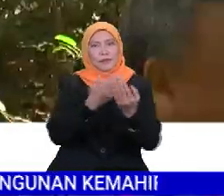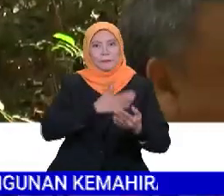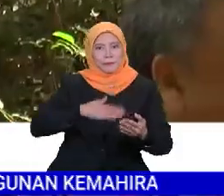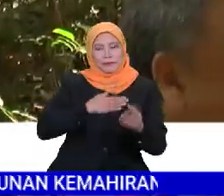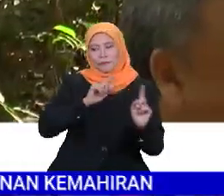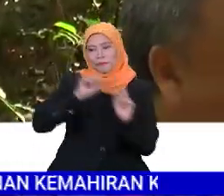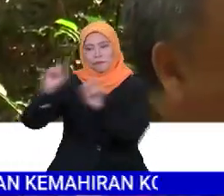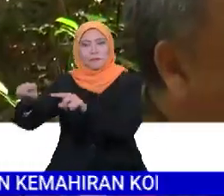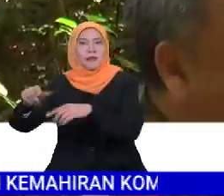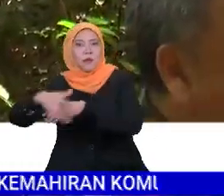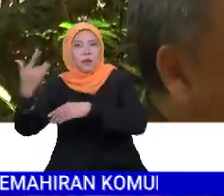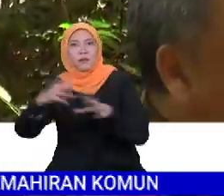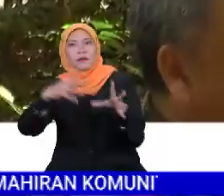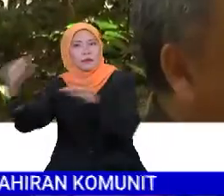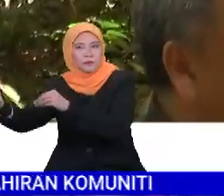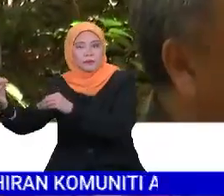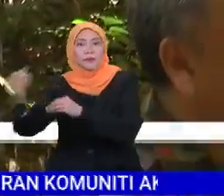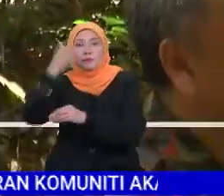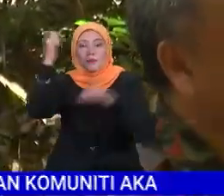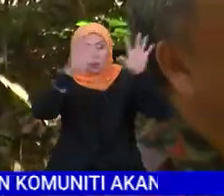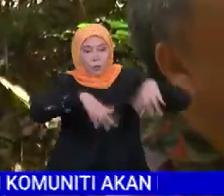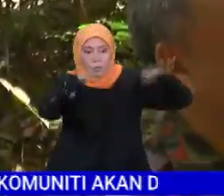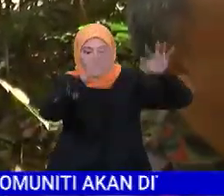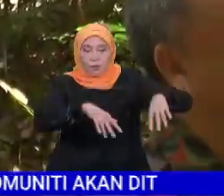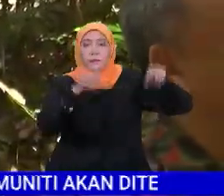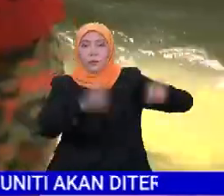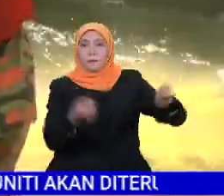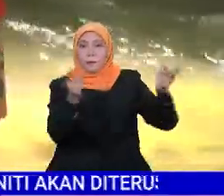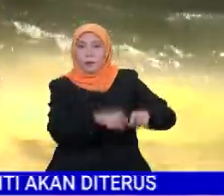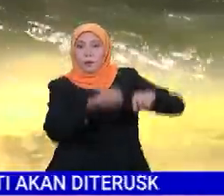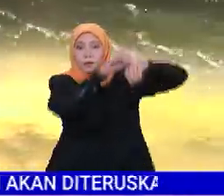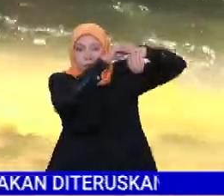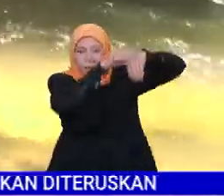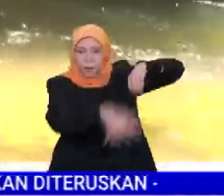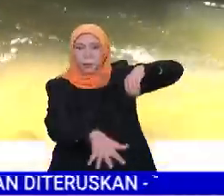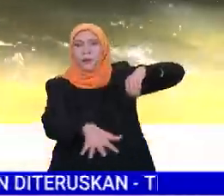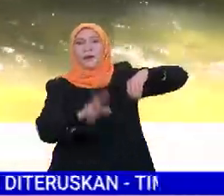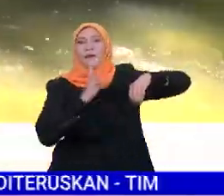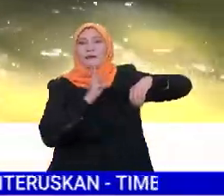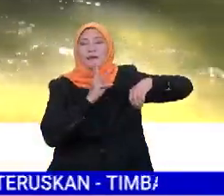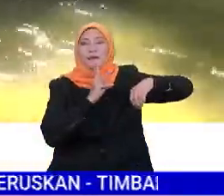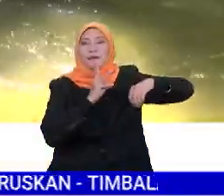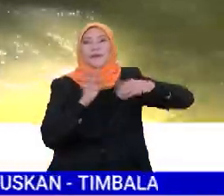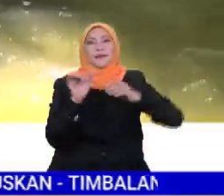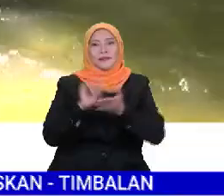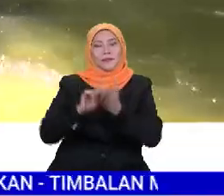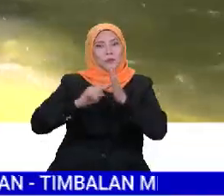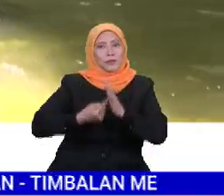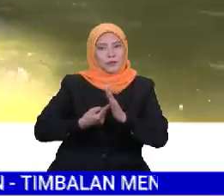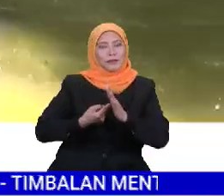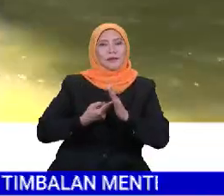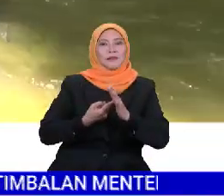lebih awal, sebab hujan di hulu akan mengakibatkan kepala air di tempat yang kita berkelah sekarang. Jadi tanda-tanda awal apabila